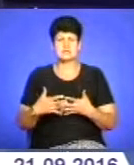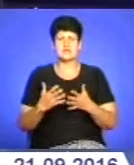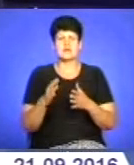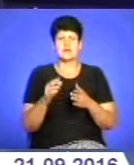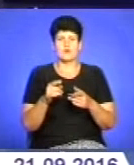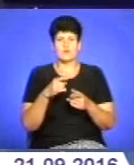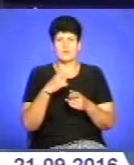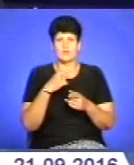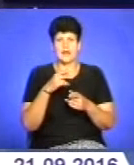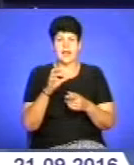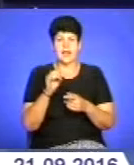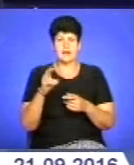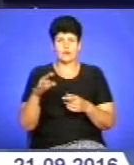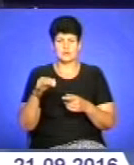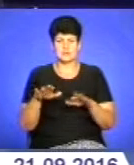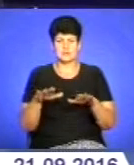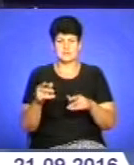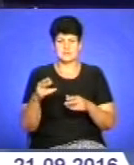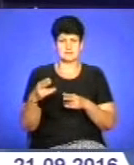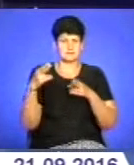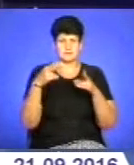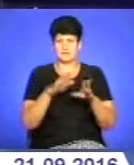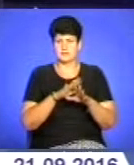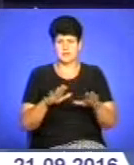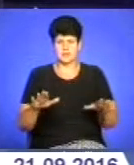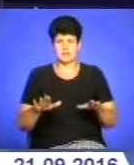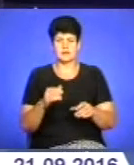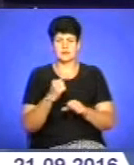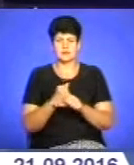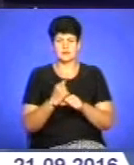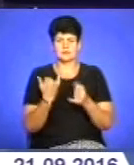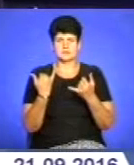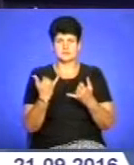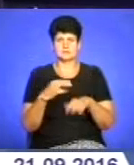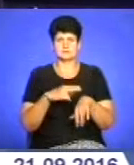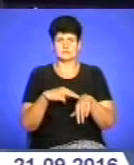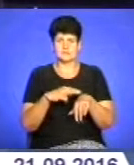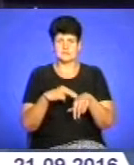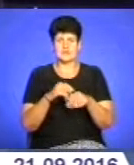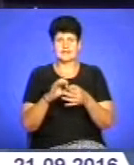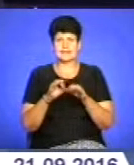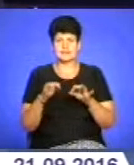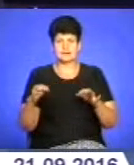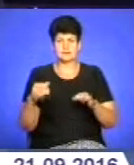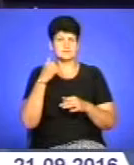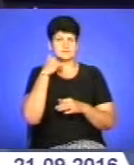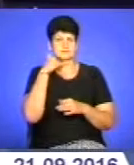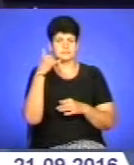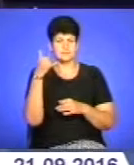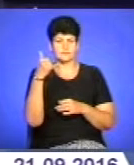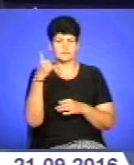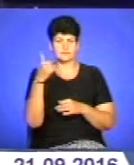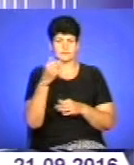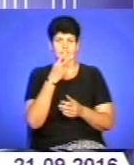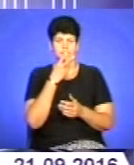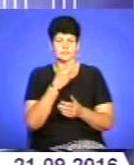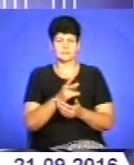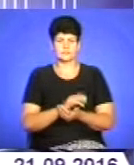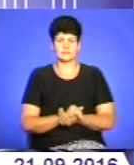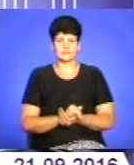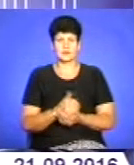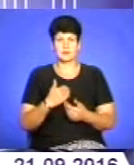події не приїжджають. Зі слів активістів, на місці працюють правоохоронці. Деталі ситуації повідомляє телефоном очевидці.